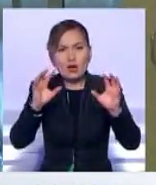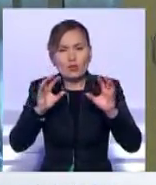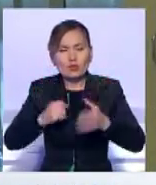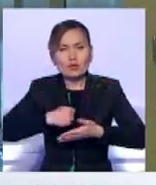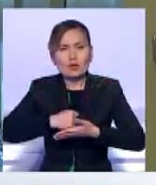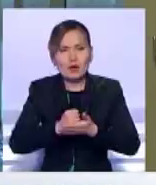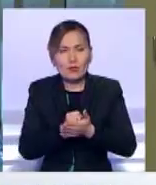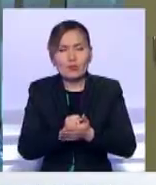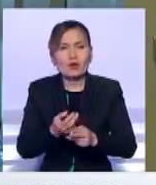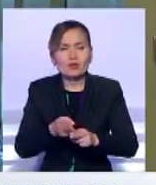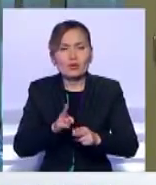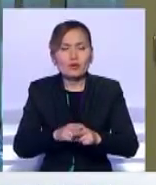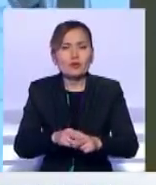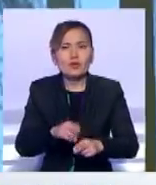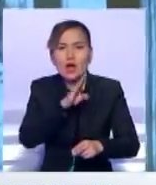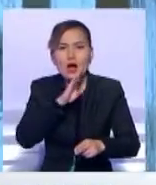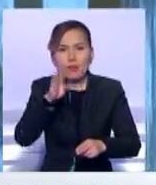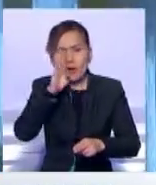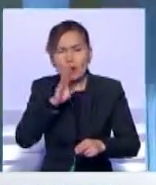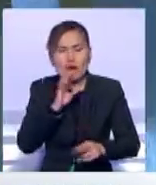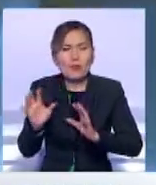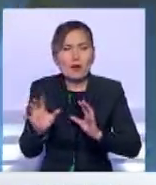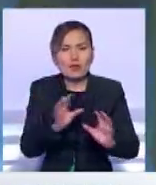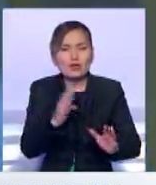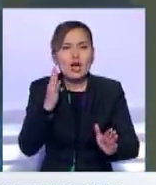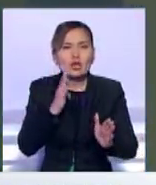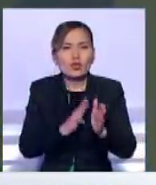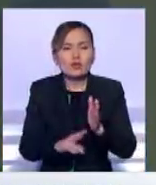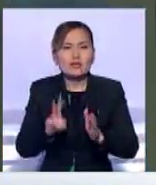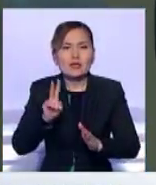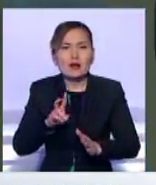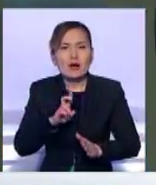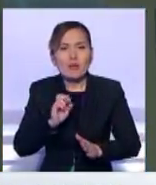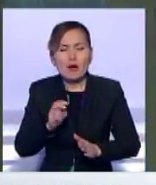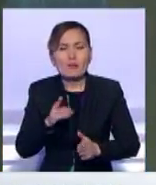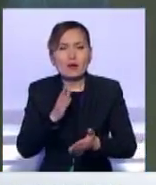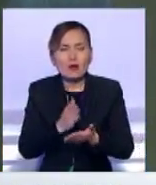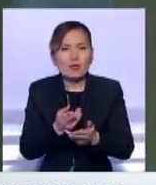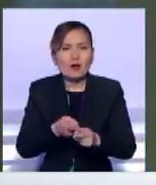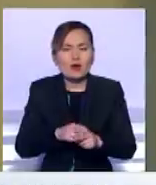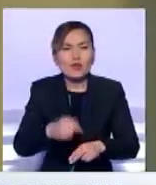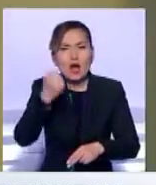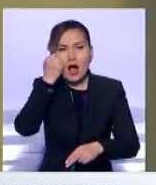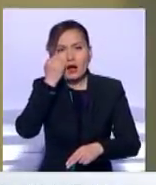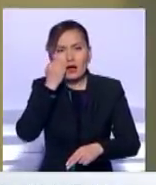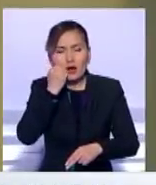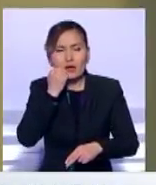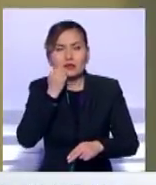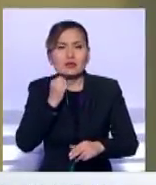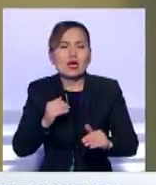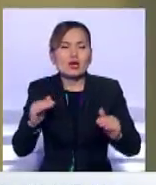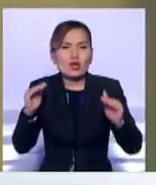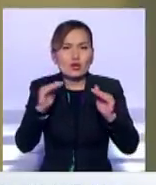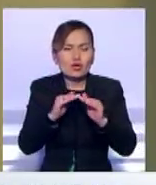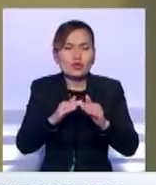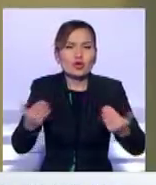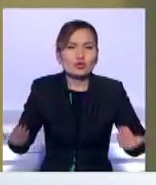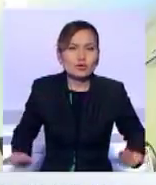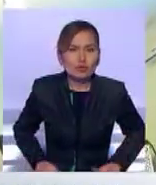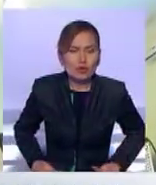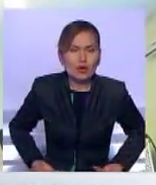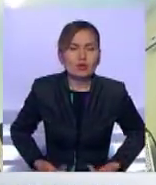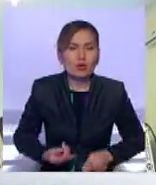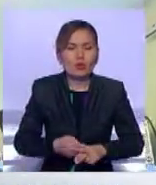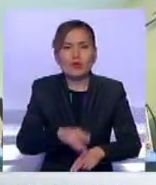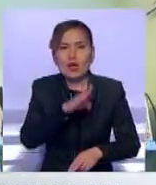егде атанасына қамқор болуға міндеттейтін 92-ші бап бар екені белгілі. Бірақ қарттар үйіне келген әке шеше туған балаларының үстінен шағым жазбаса,